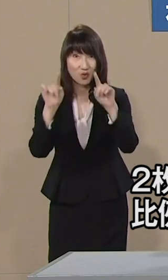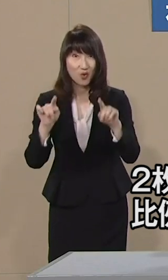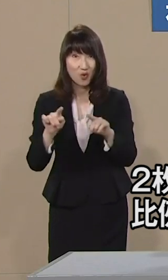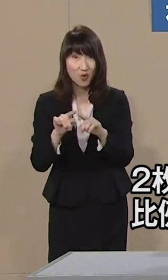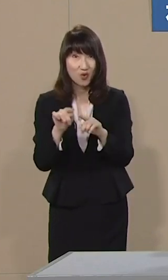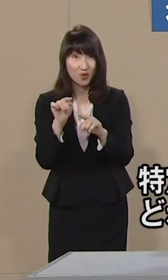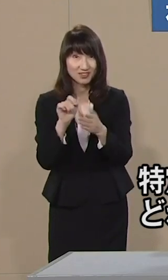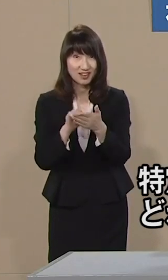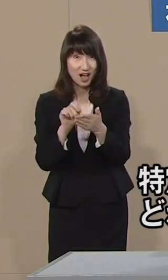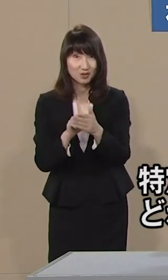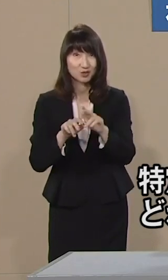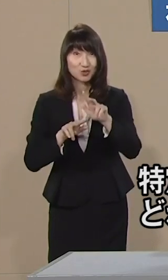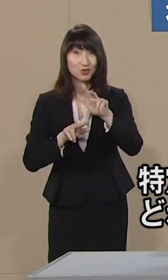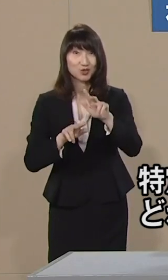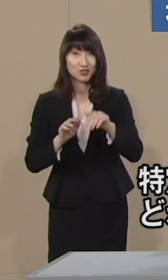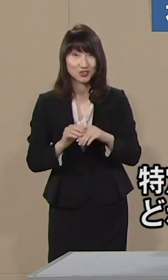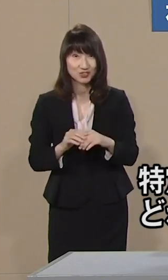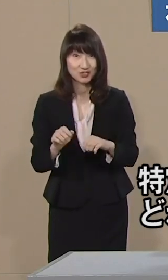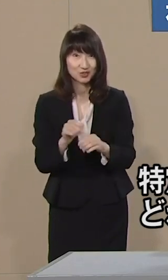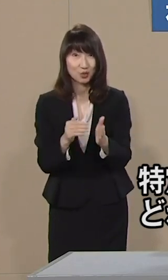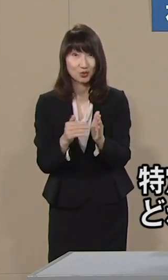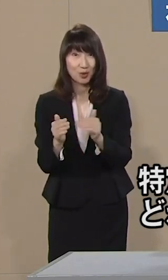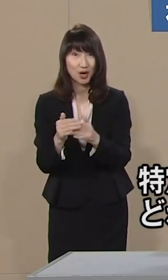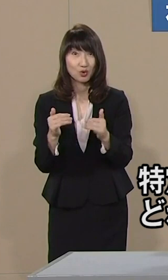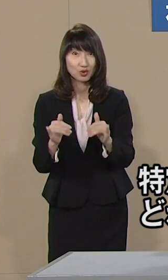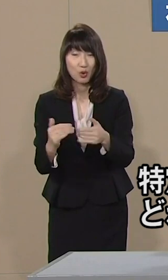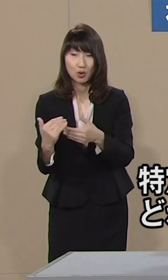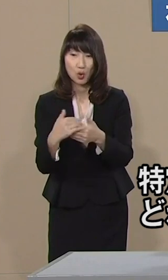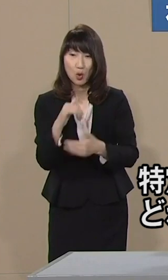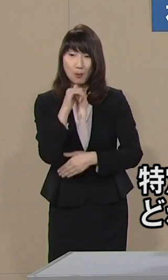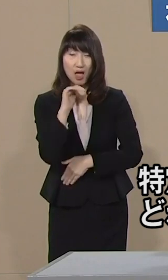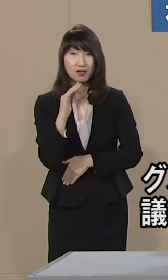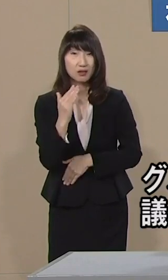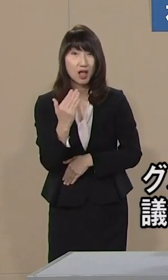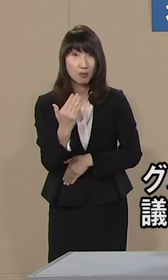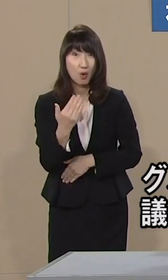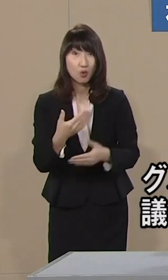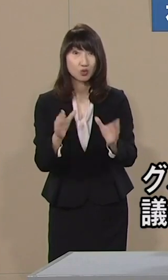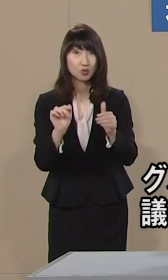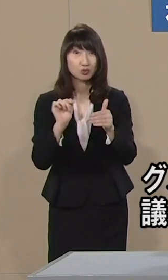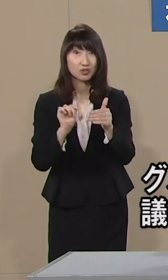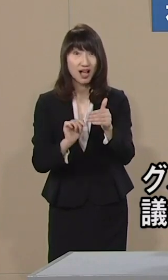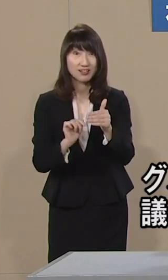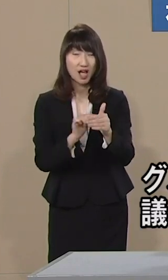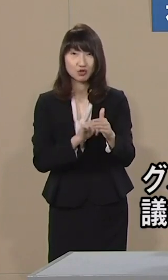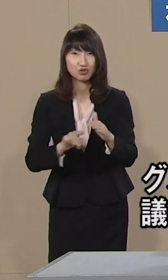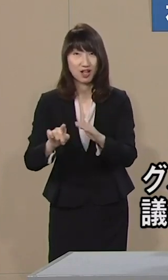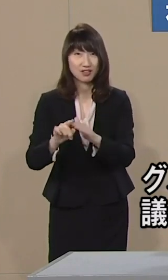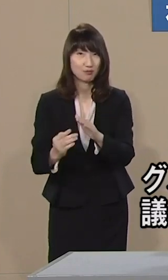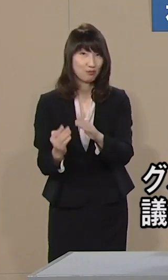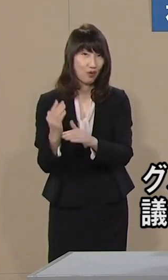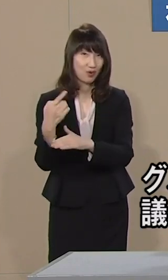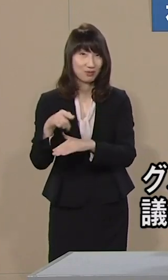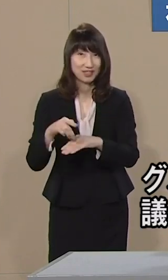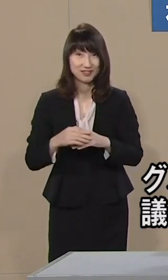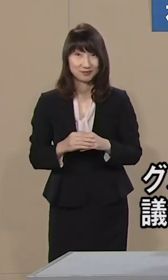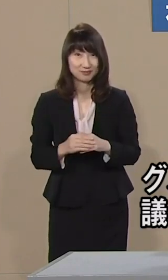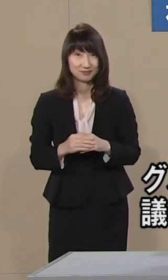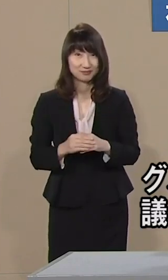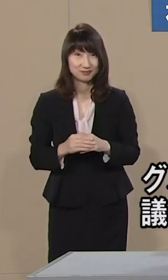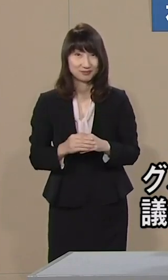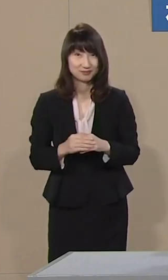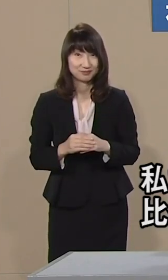新しいルール特定枠に入った人はどれだけ票の数が少なくてもグループ内で優先的に議員になれる